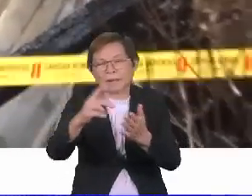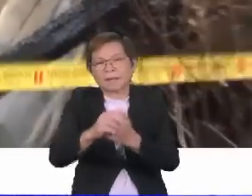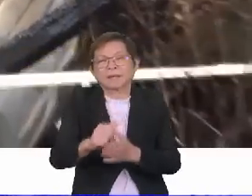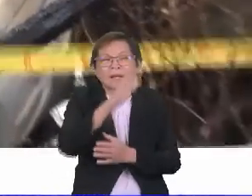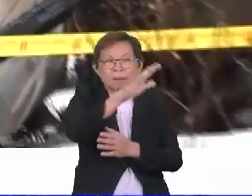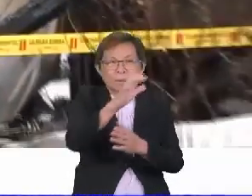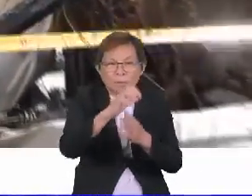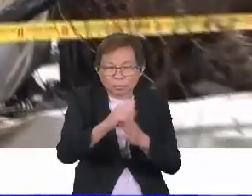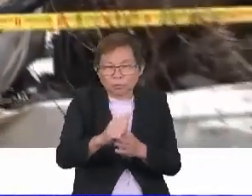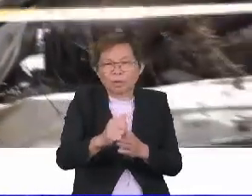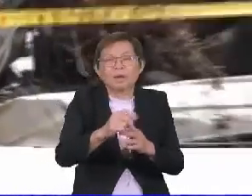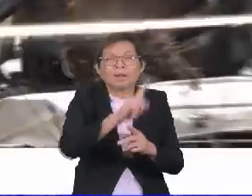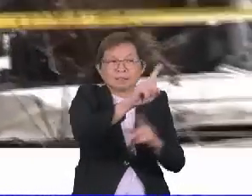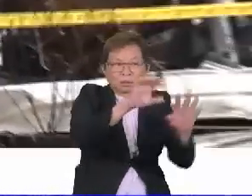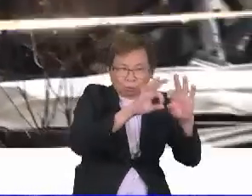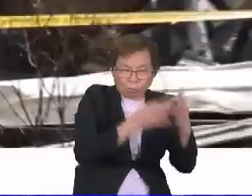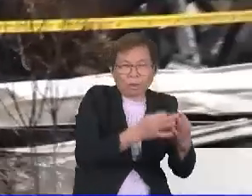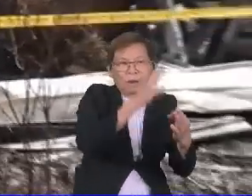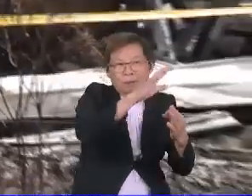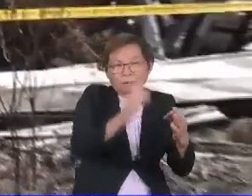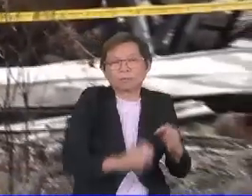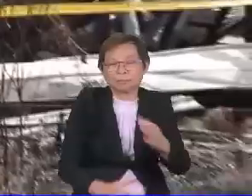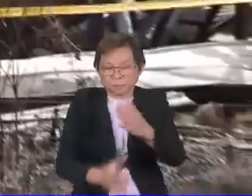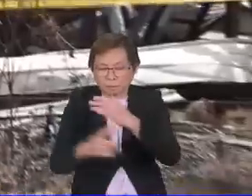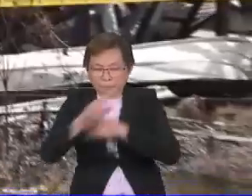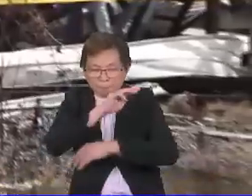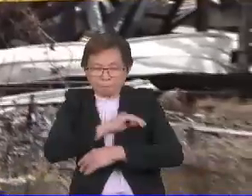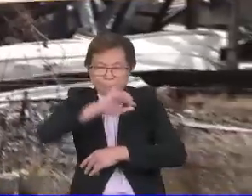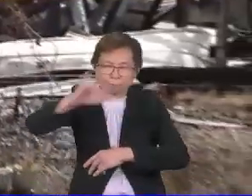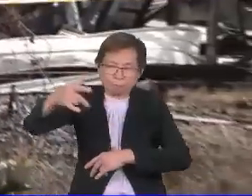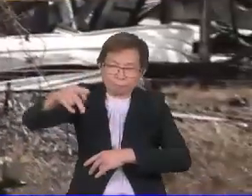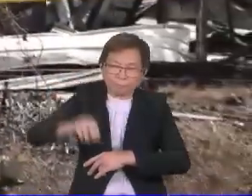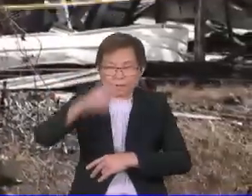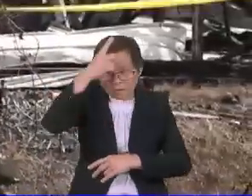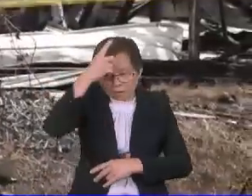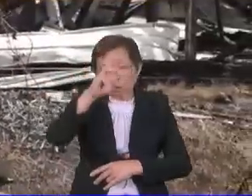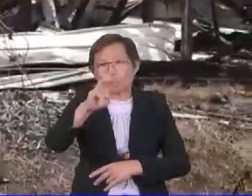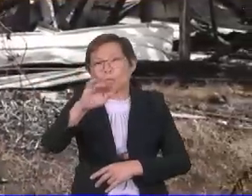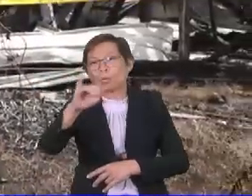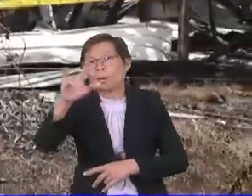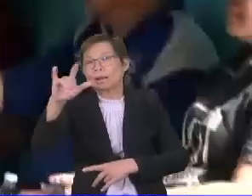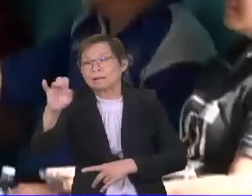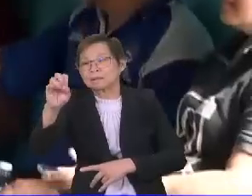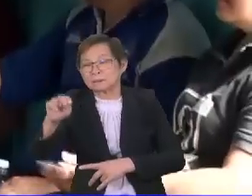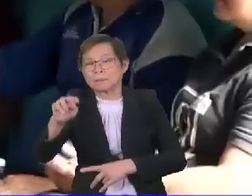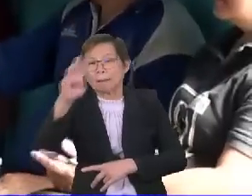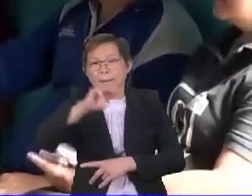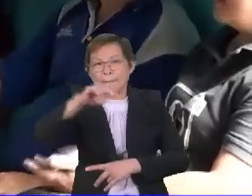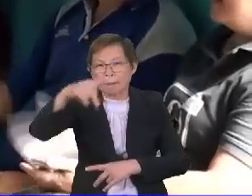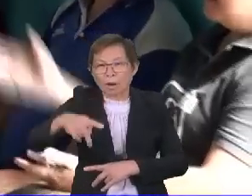500 Ringgit kepada setiap pintu tiba dan menteri di jabatan Perdana Menteri dan juga